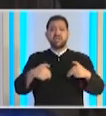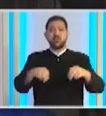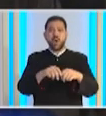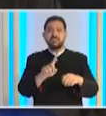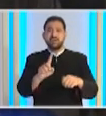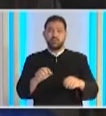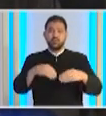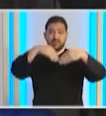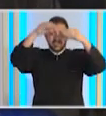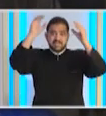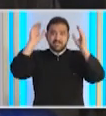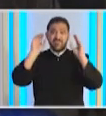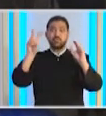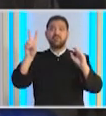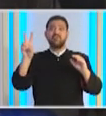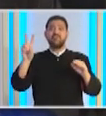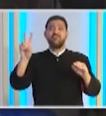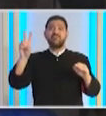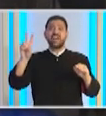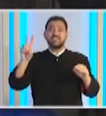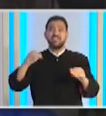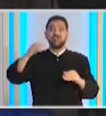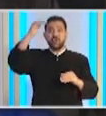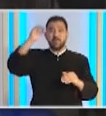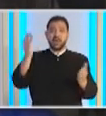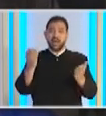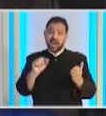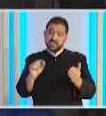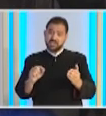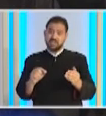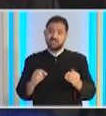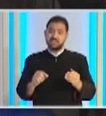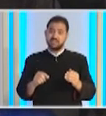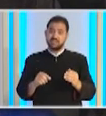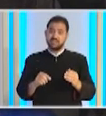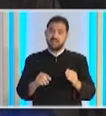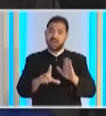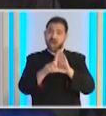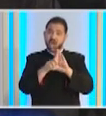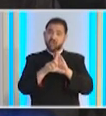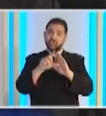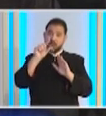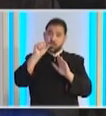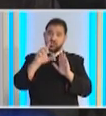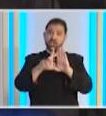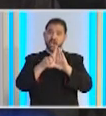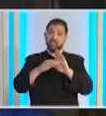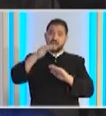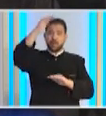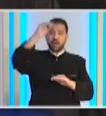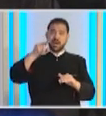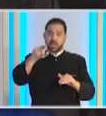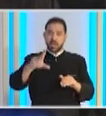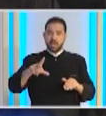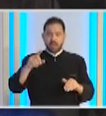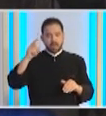Mare, cel care a reorganizat monahismul, care a scris regulile mici și regulile mari, el era conștient de